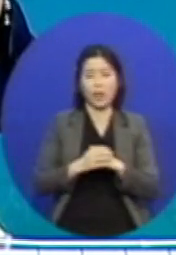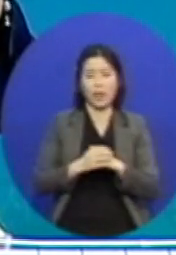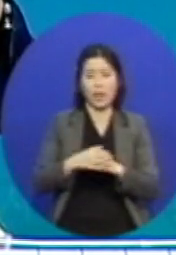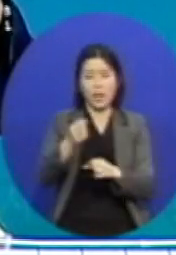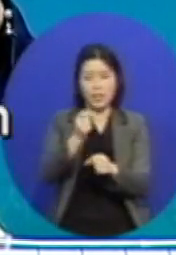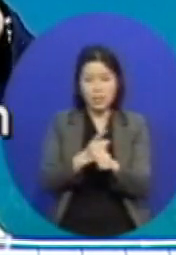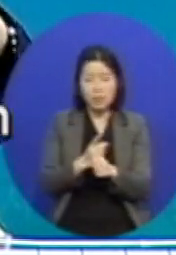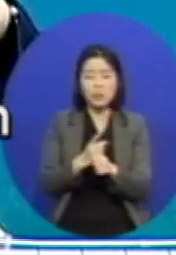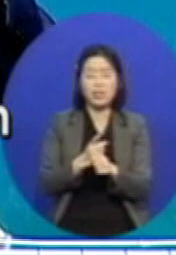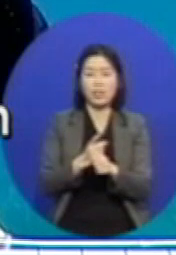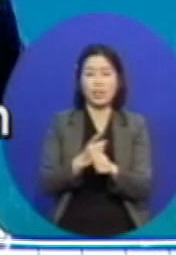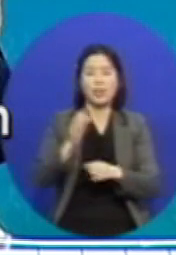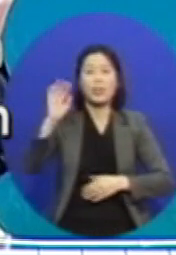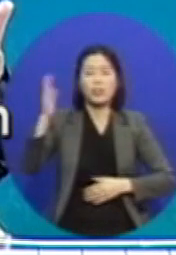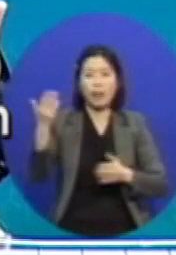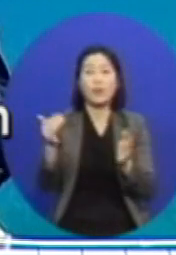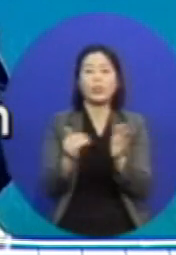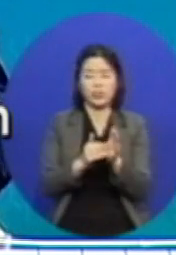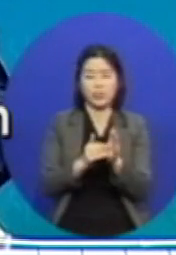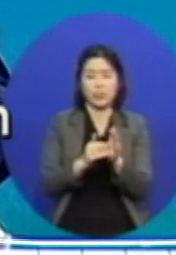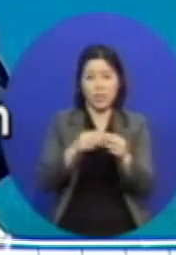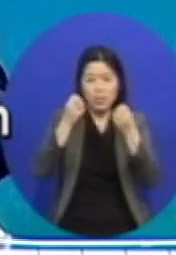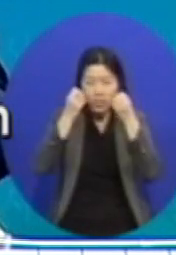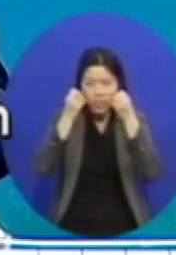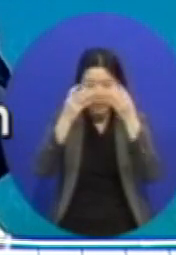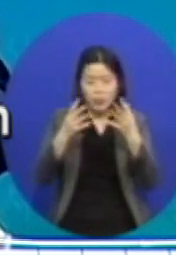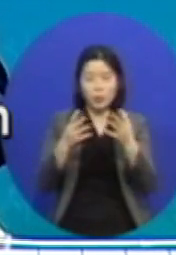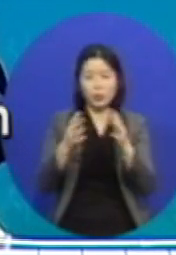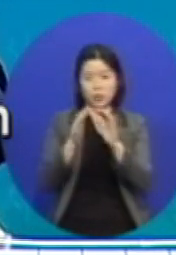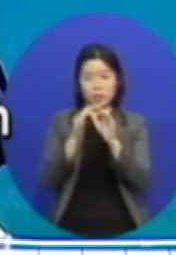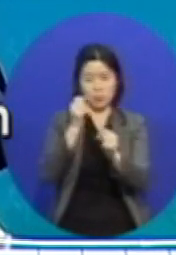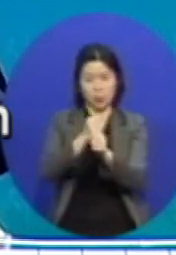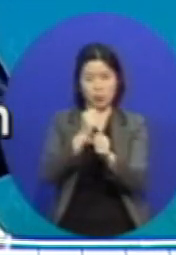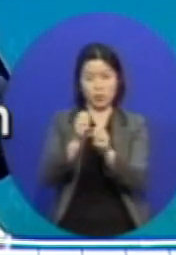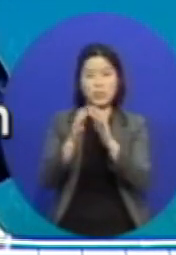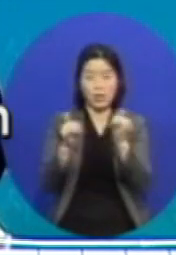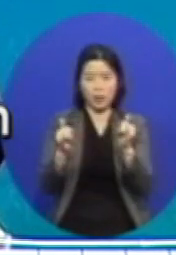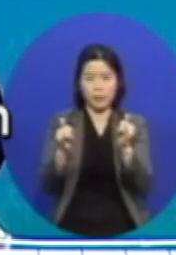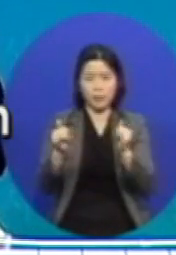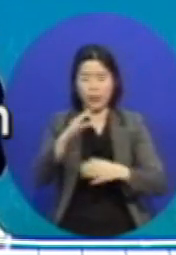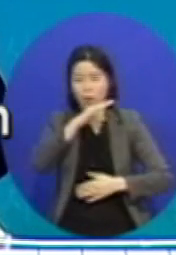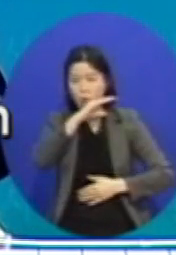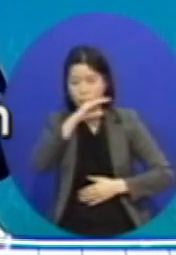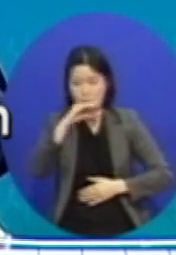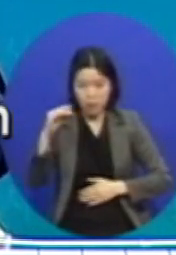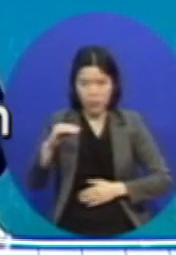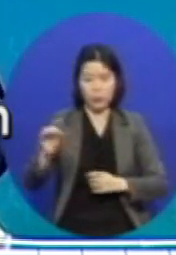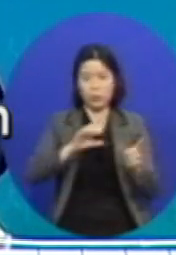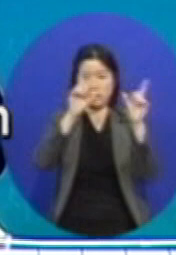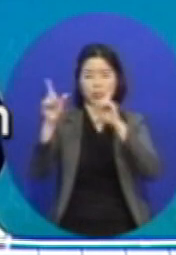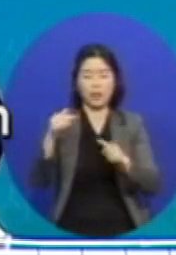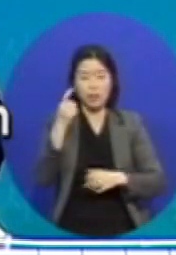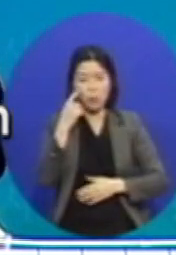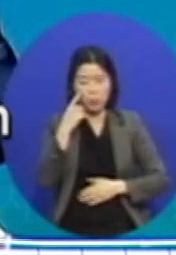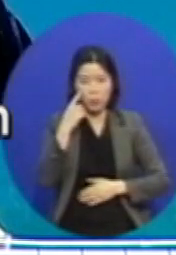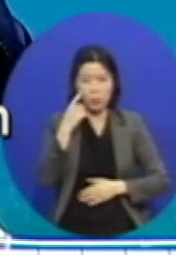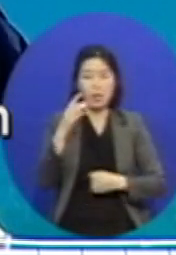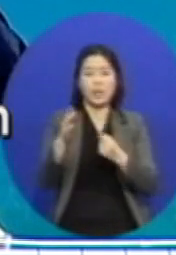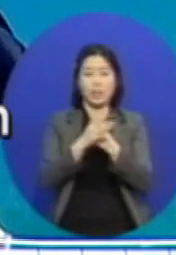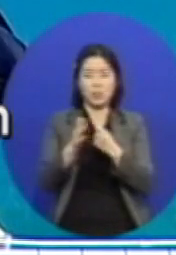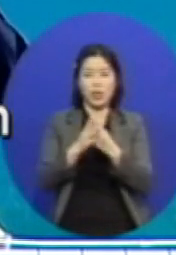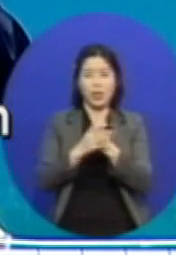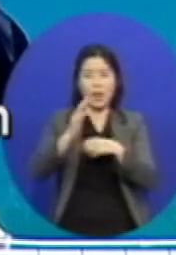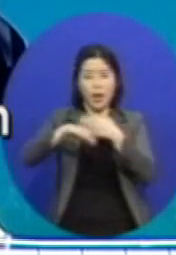이야기해요 새로운 피조물은 내가 바로 살아보고 깨끗하게 살아보고 그래서 하나님의